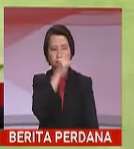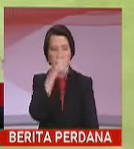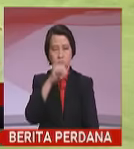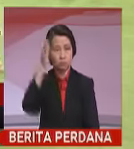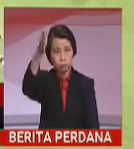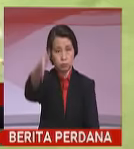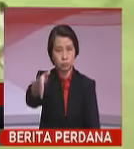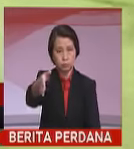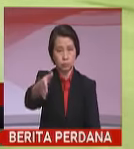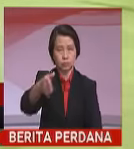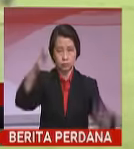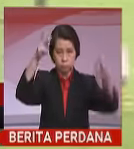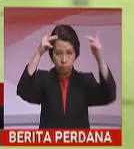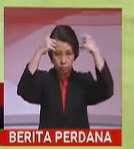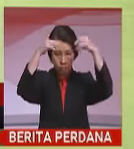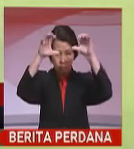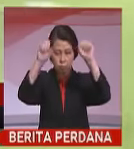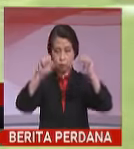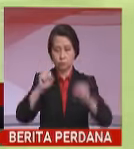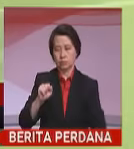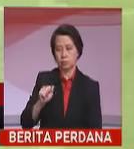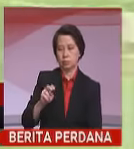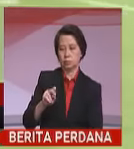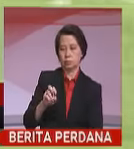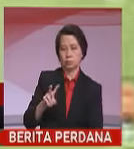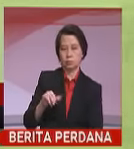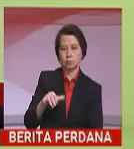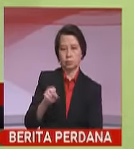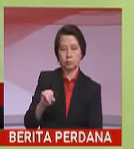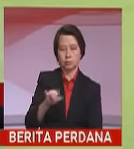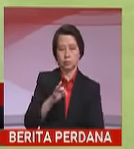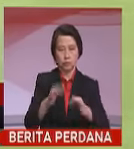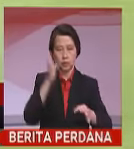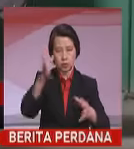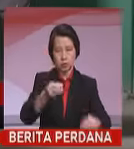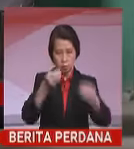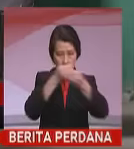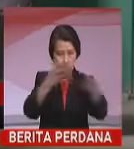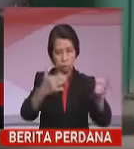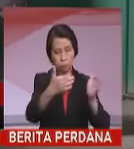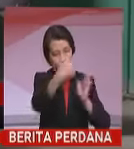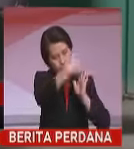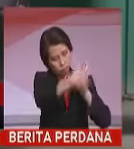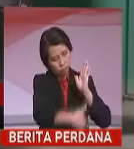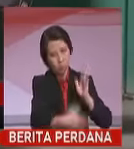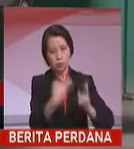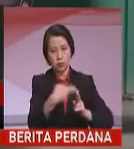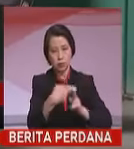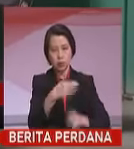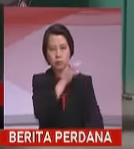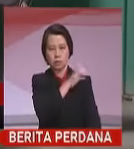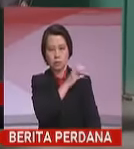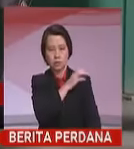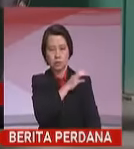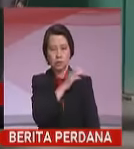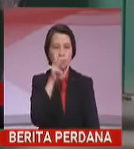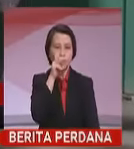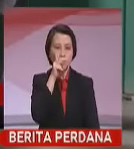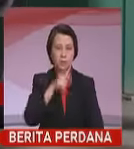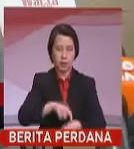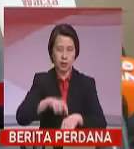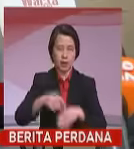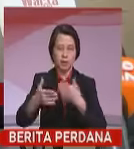musim depan. Presidennya Muhammad Sanusi Makno turut menjelaskan akan mengumumkan senarai pemain dan jurulatih skuad Lang Merah dalam